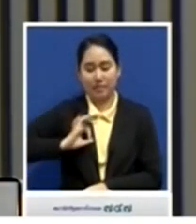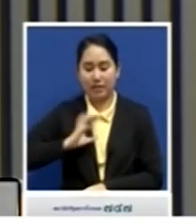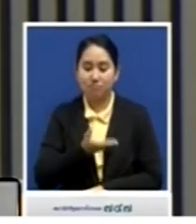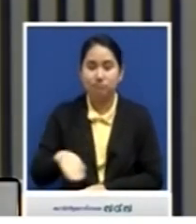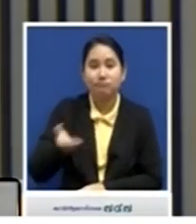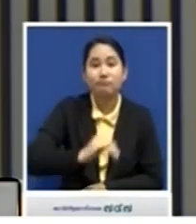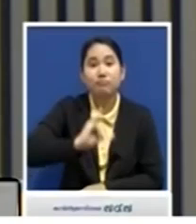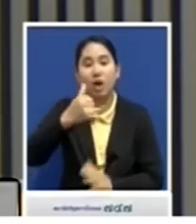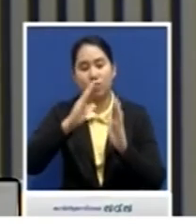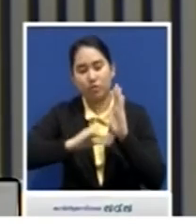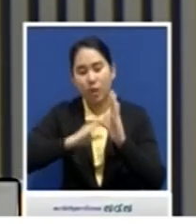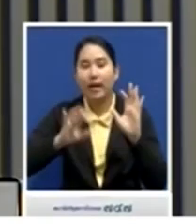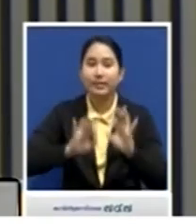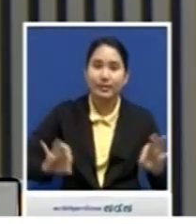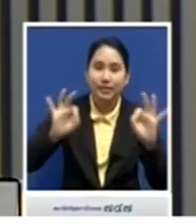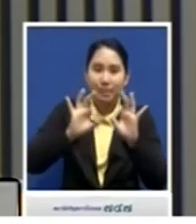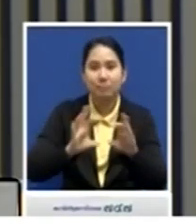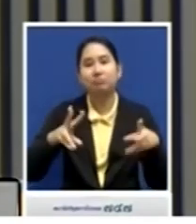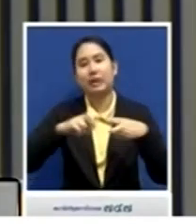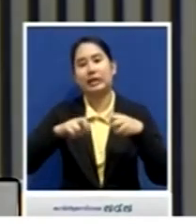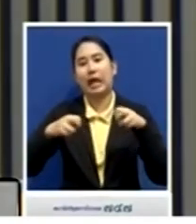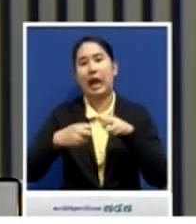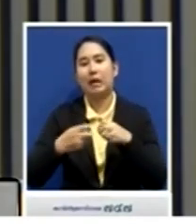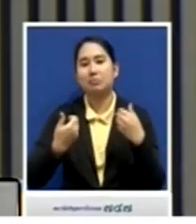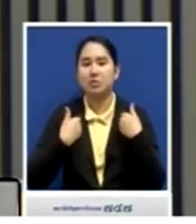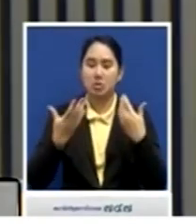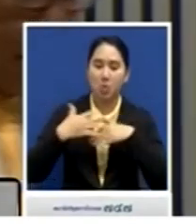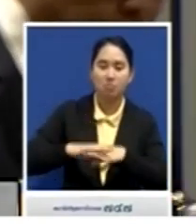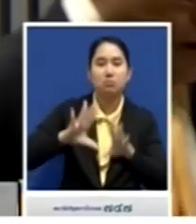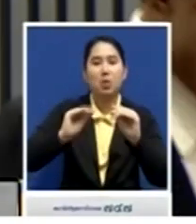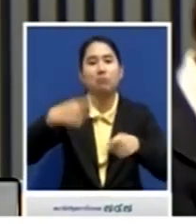กรกฎาคมนี้สมาชิกหลายคนติดภารกิจสำคัญจึ